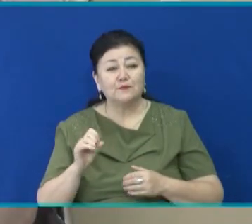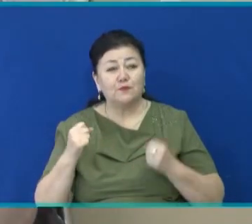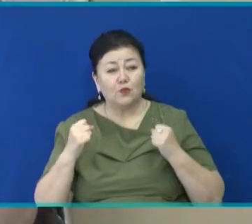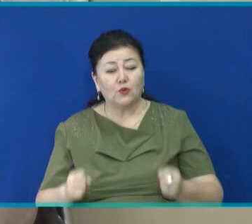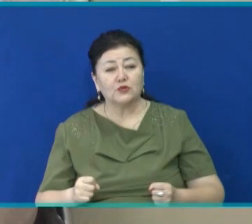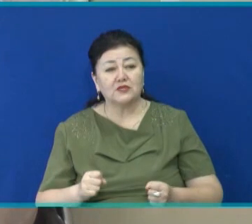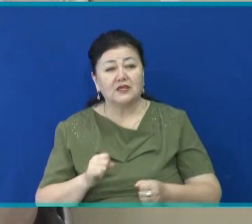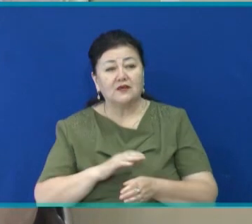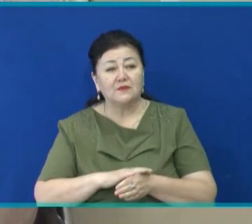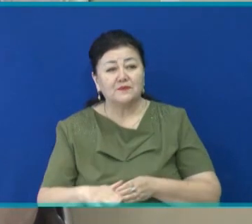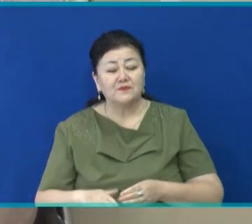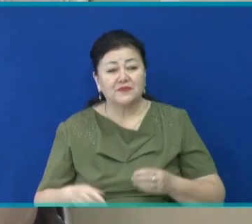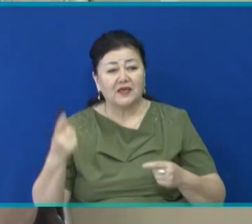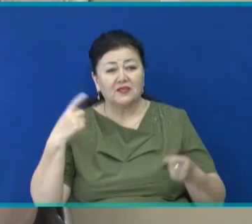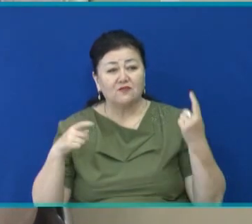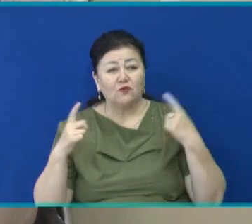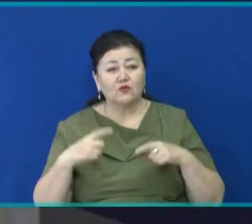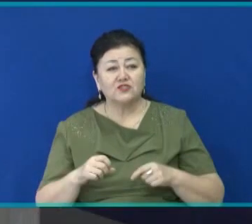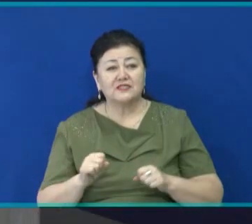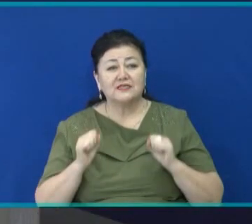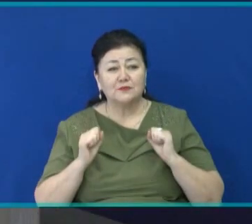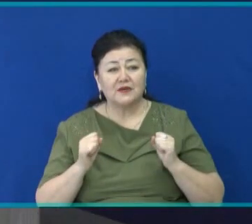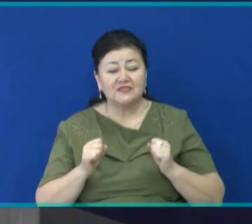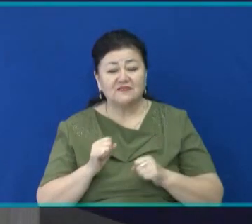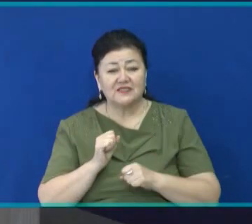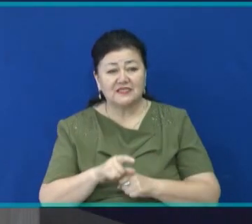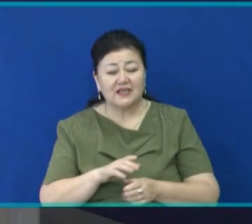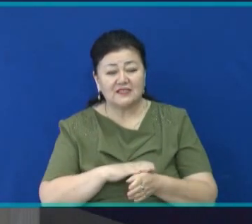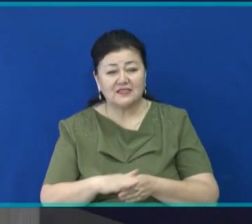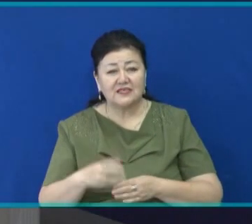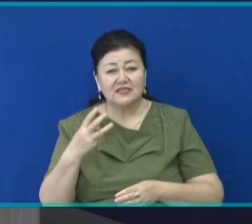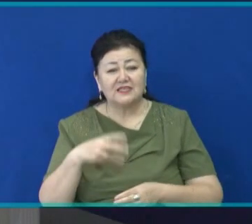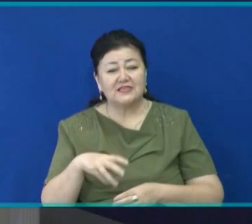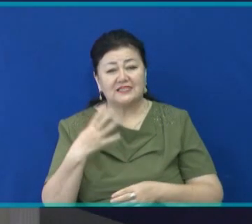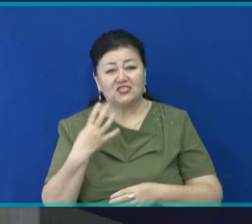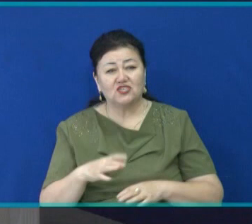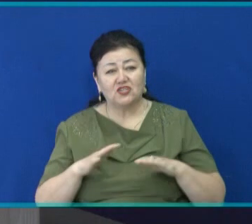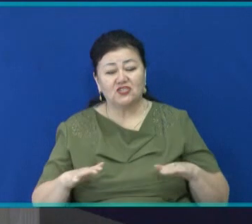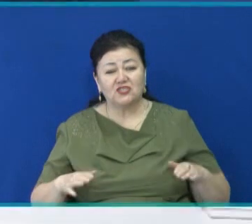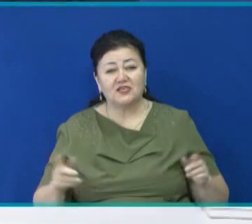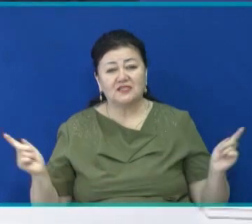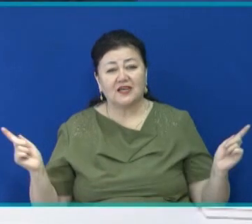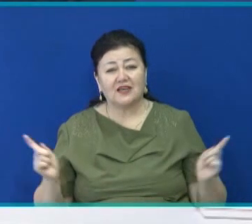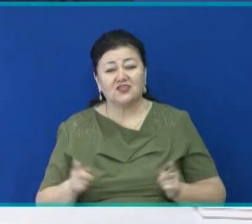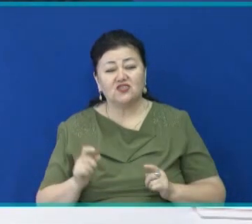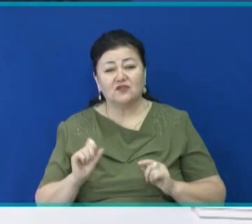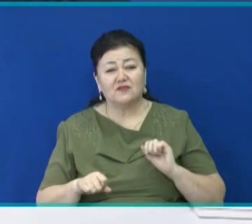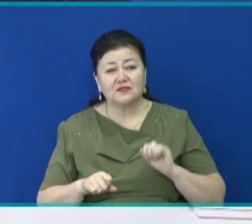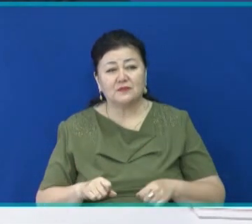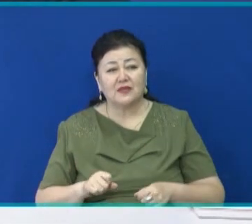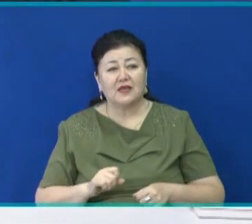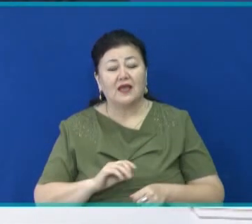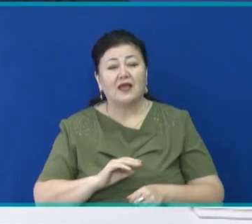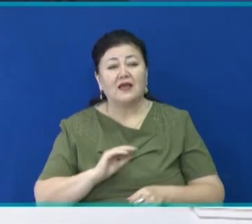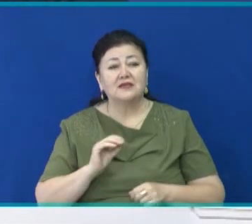государственный спортивный и творческий заказ для детей и подростков, в котором 34 ребенка с ограниченными возможностями